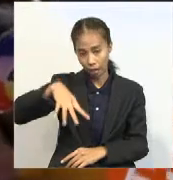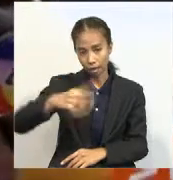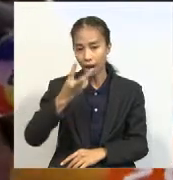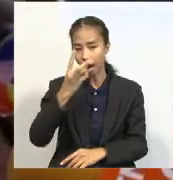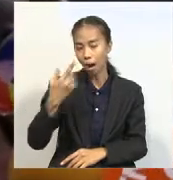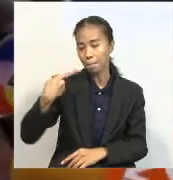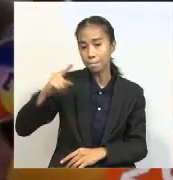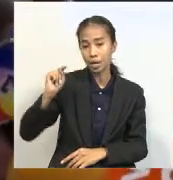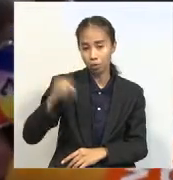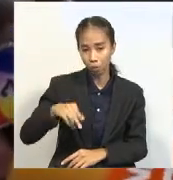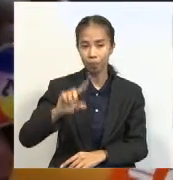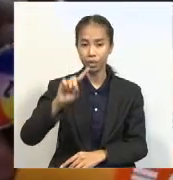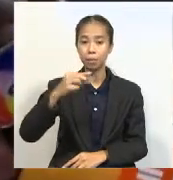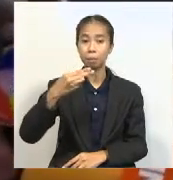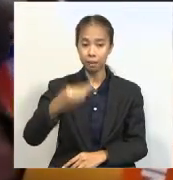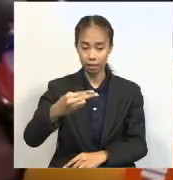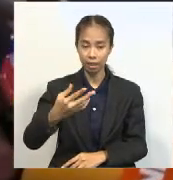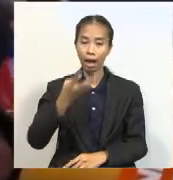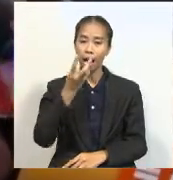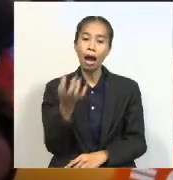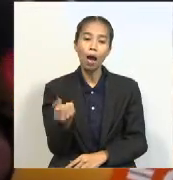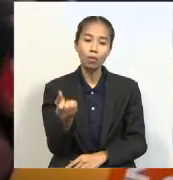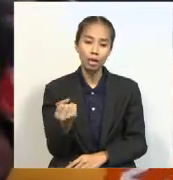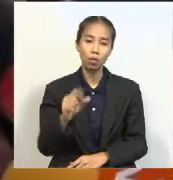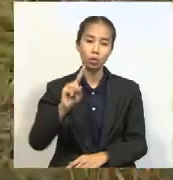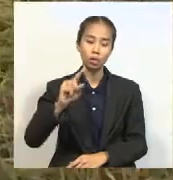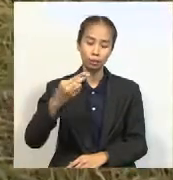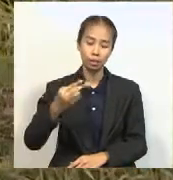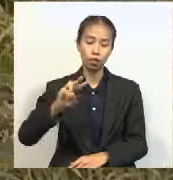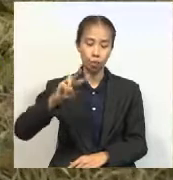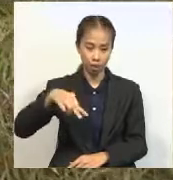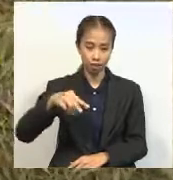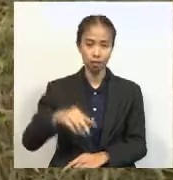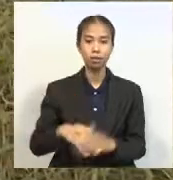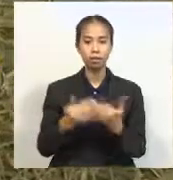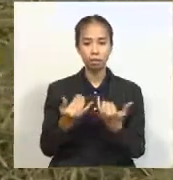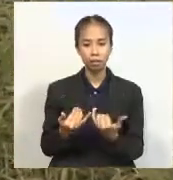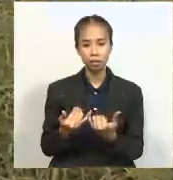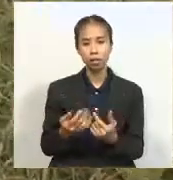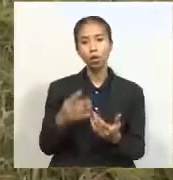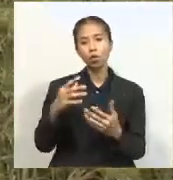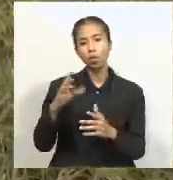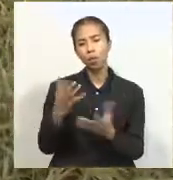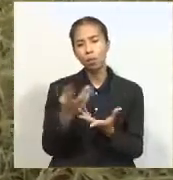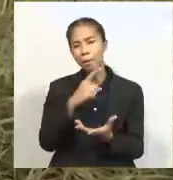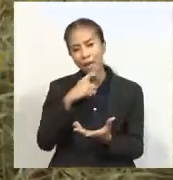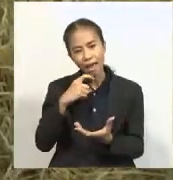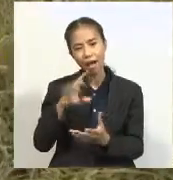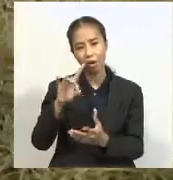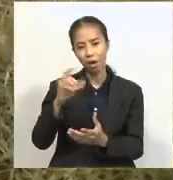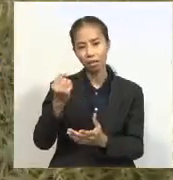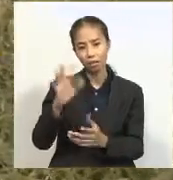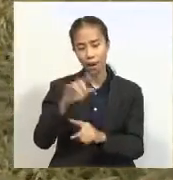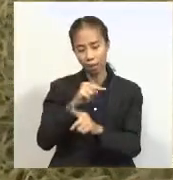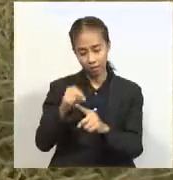าวปทุมธานีตันละ 10,000 บาทและข้าวเหนียวตันละ 12,000 บาทที่ความชื้นร้อยละ15นอกจ